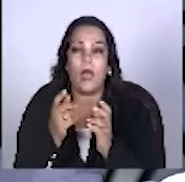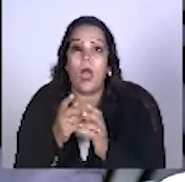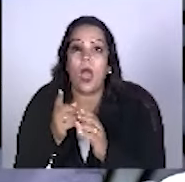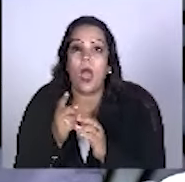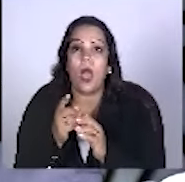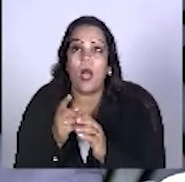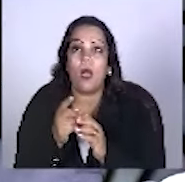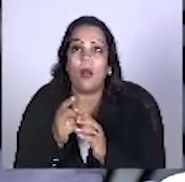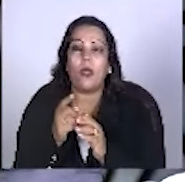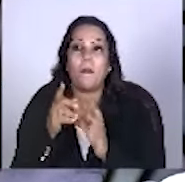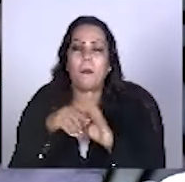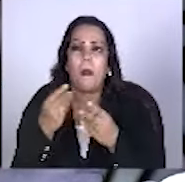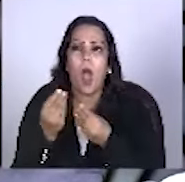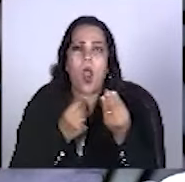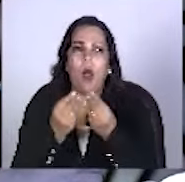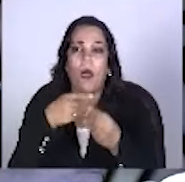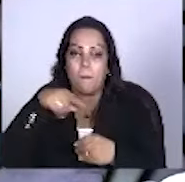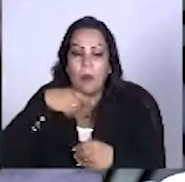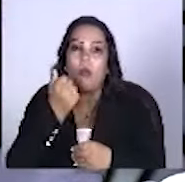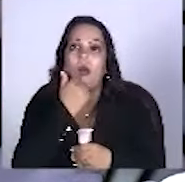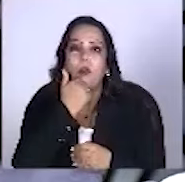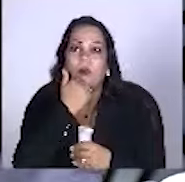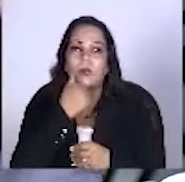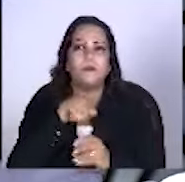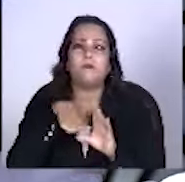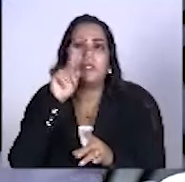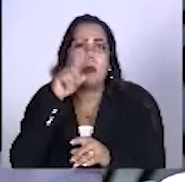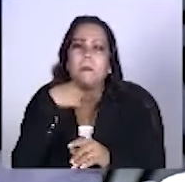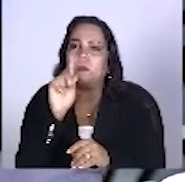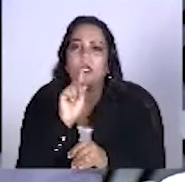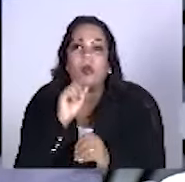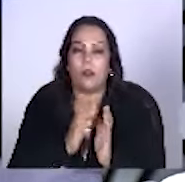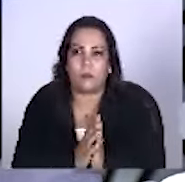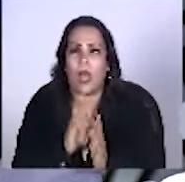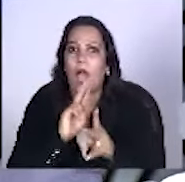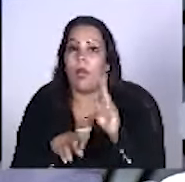العلاقه اللي بيننا غلط، العلاقه اللي بيننا مش صح. ايا كان بقى التعبير اللي هيقوله.